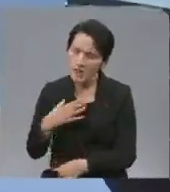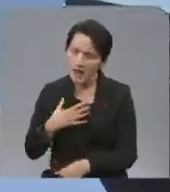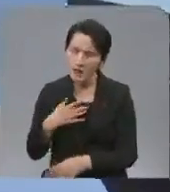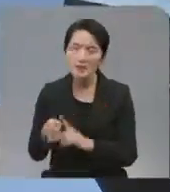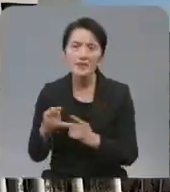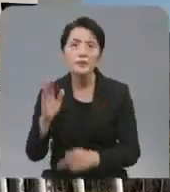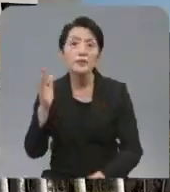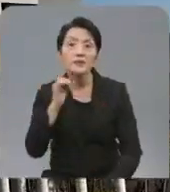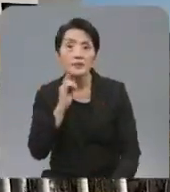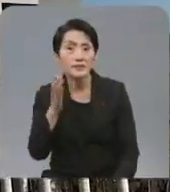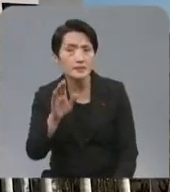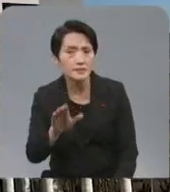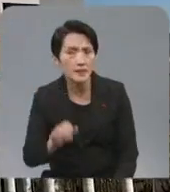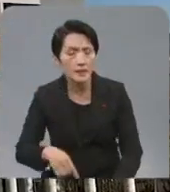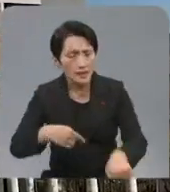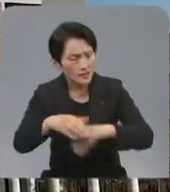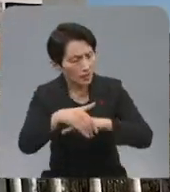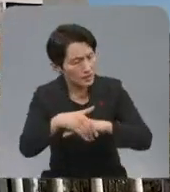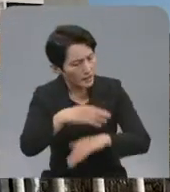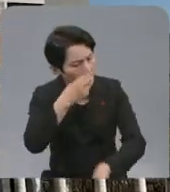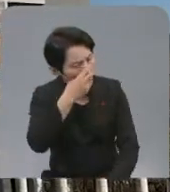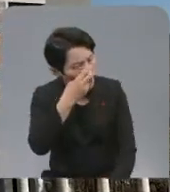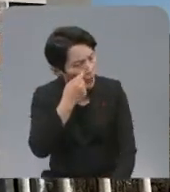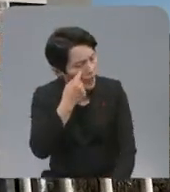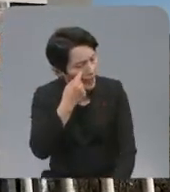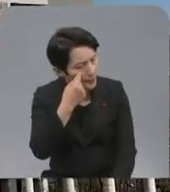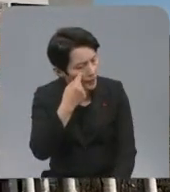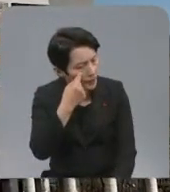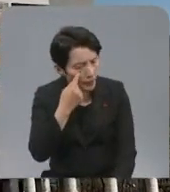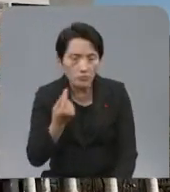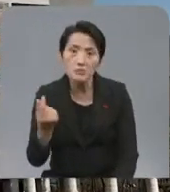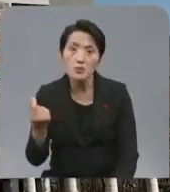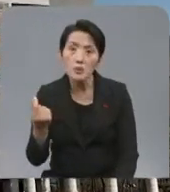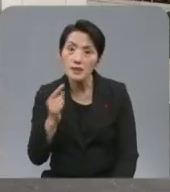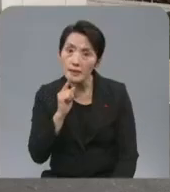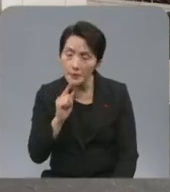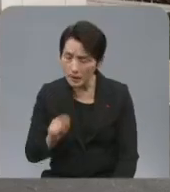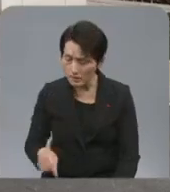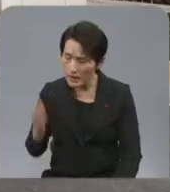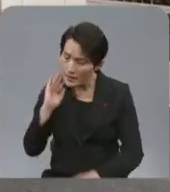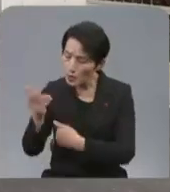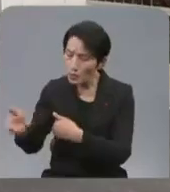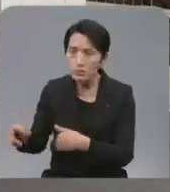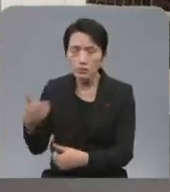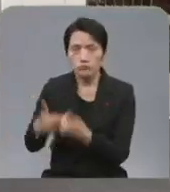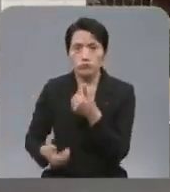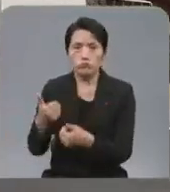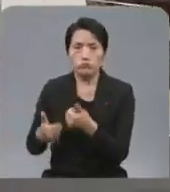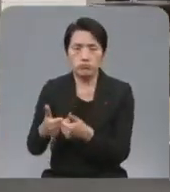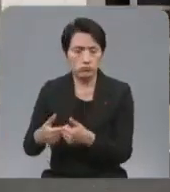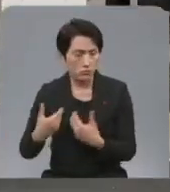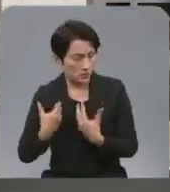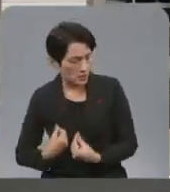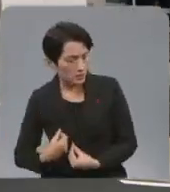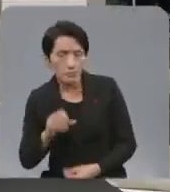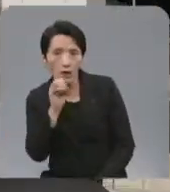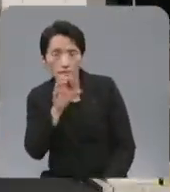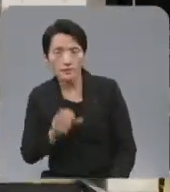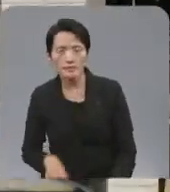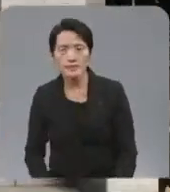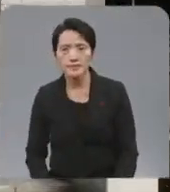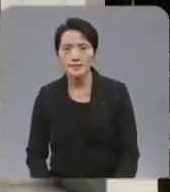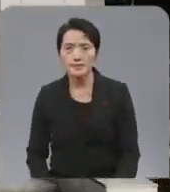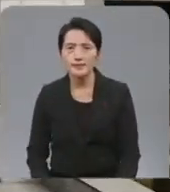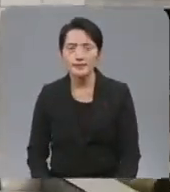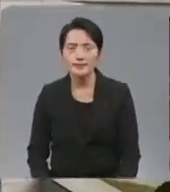созывов Ким Ён у Одним из основных соперников анчоусу на выборах является бывший Лидер